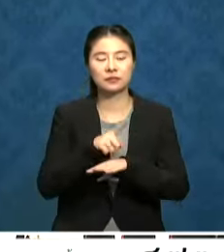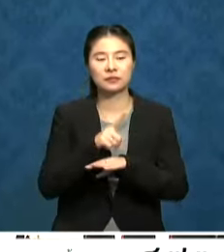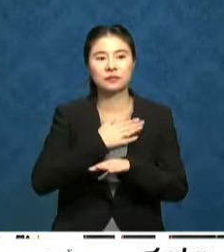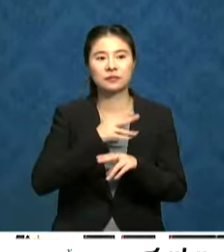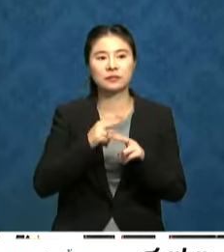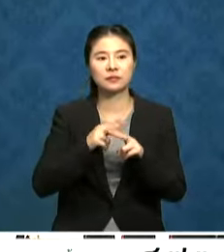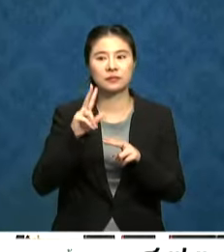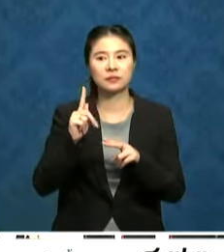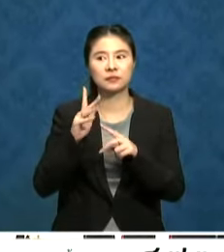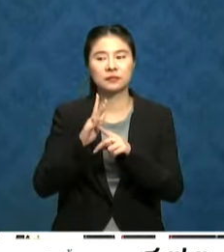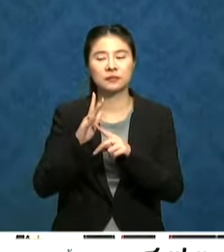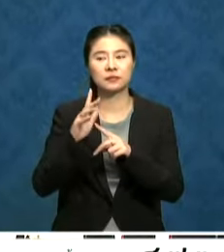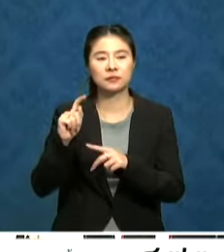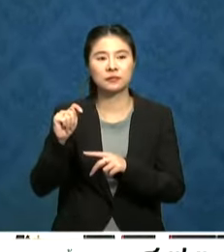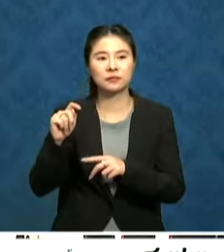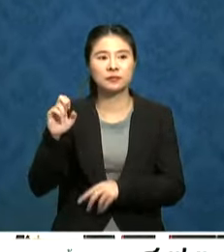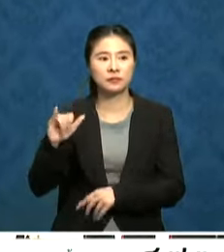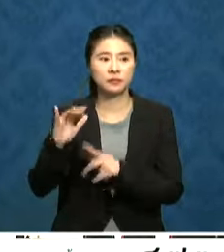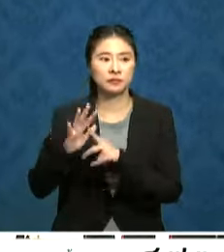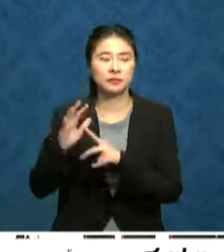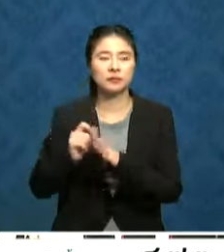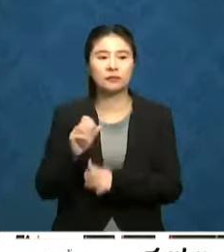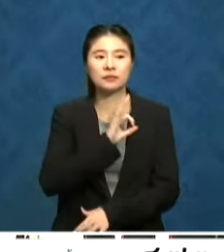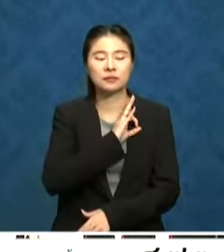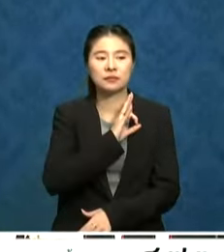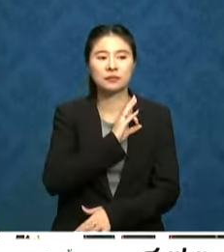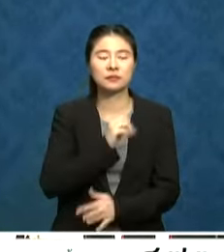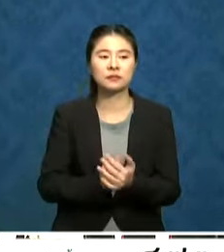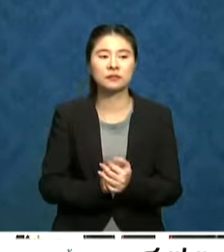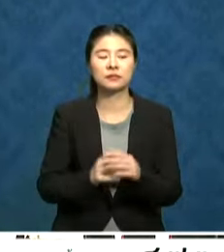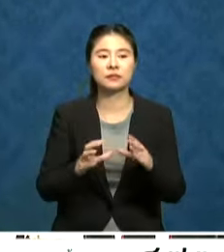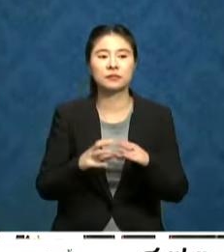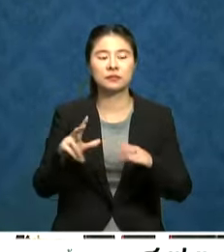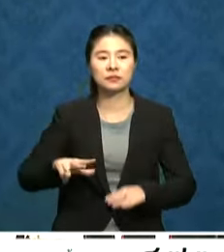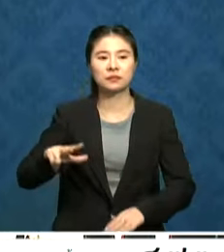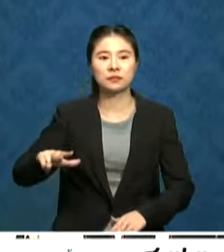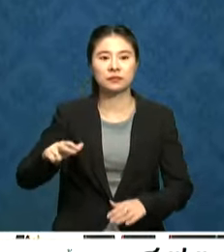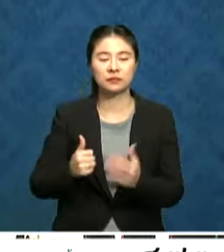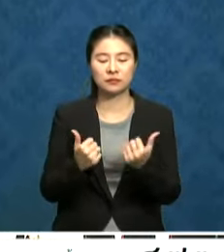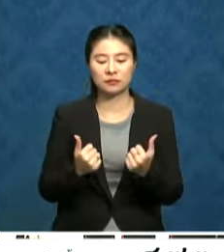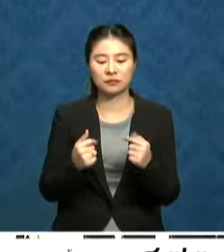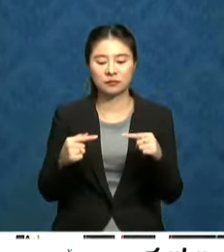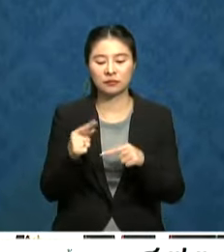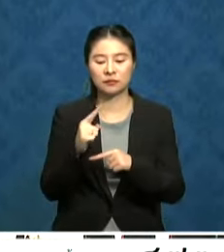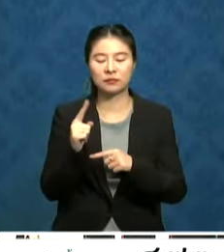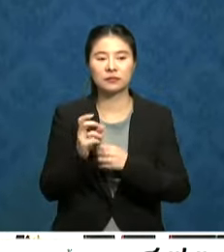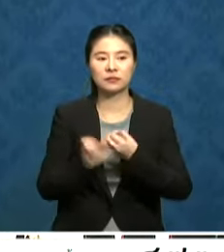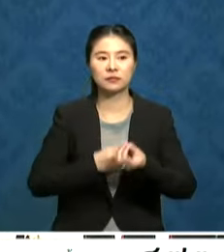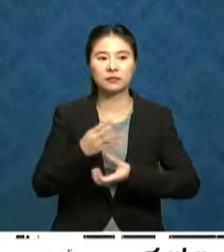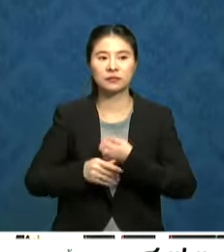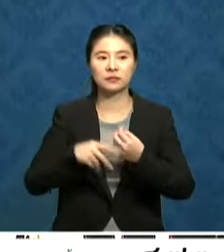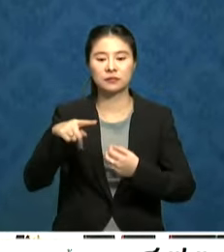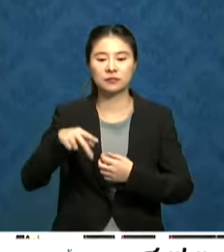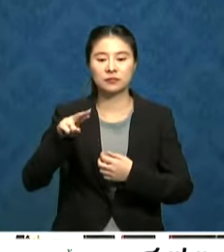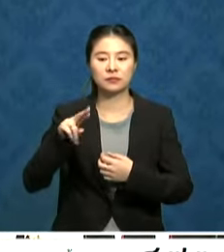คติยาสวัสดิผลสมาชิกสภาผู้แทนราษฎรแบบบัญชีรายชื่อพรรคเพื่อไทยค่ะในวันนี้ดิฉันจะขออภิปรายถึงร่างพระ